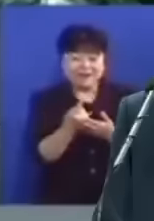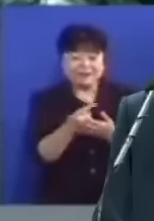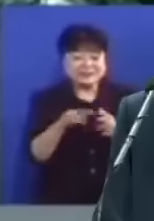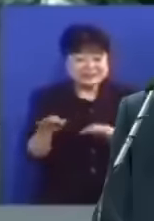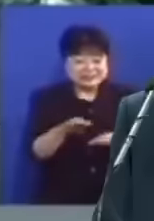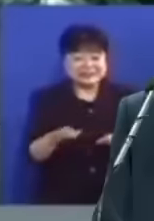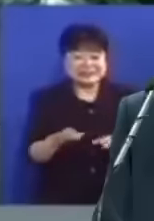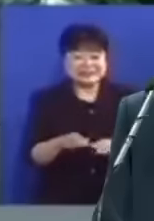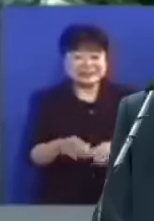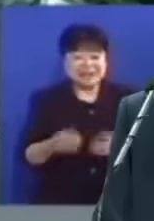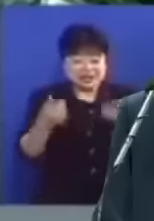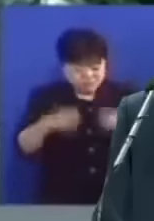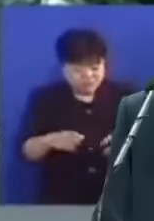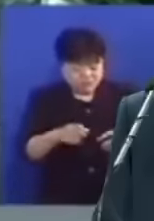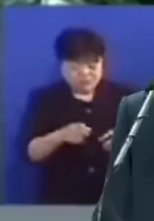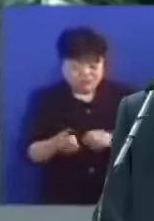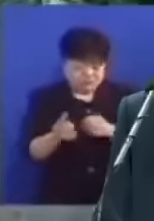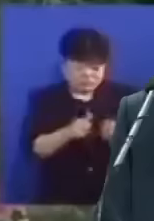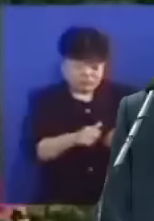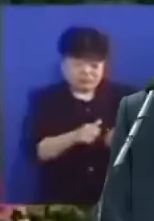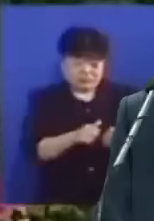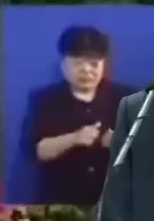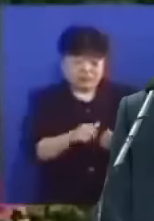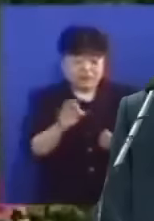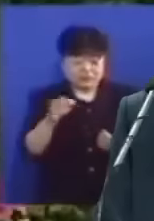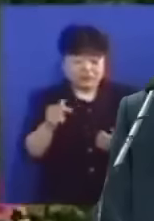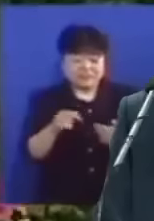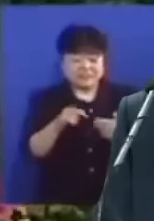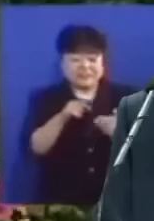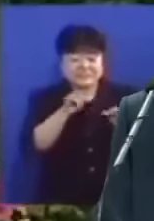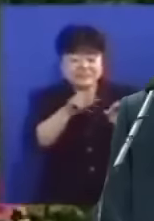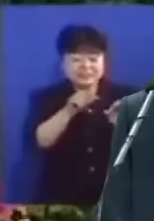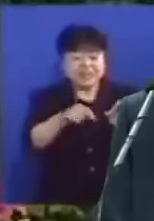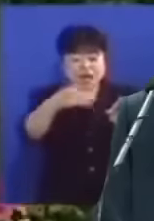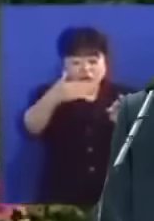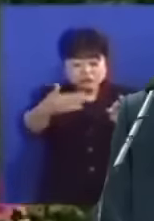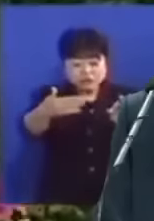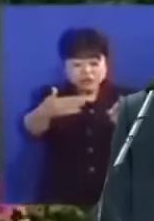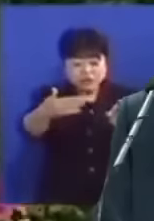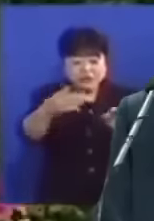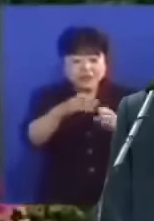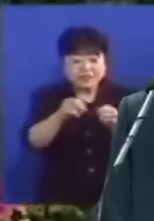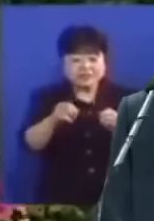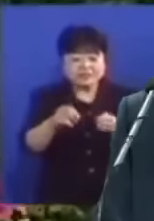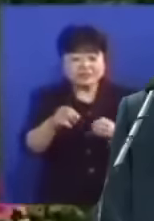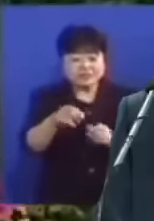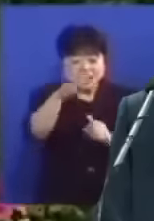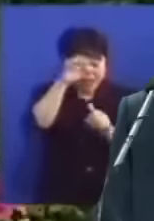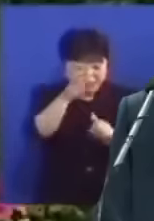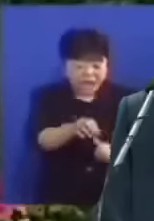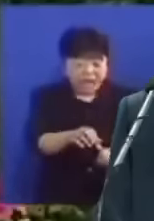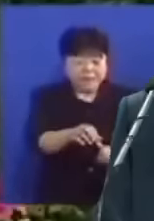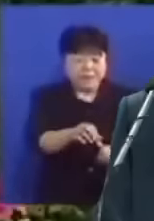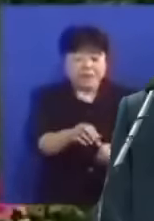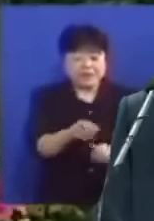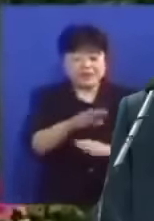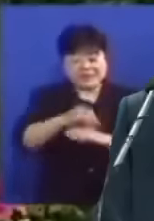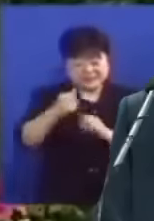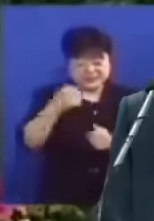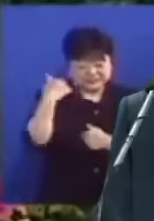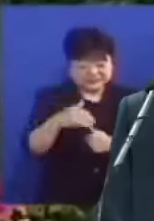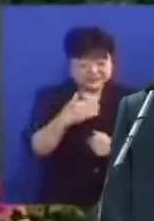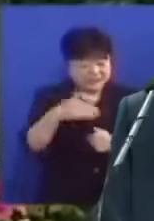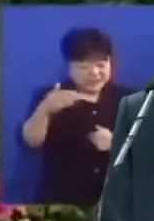지진에 박살이 나는 것입니다. 민수기 10장 9절에 너희 땅에서 너희가 자기를 압박하는 대적을 치러 나갈